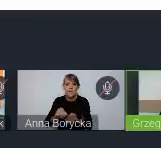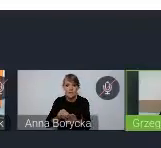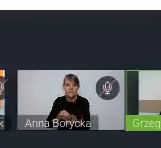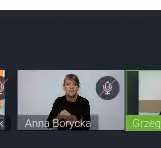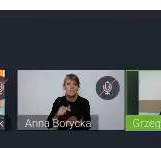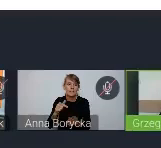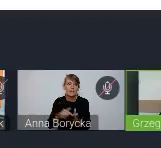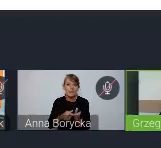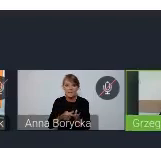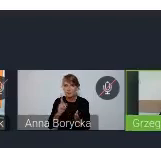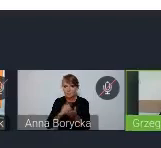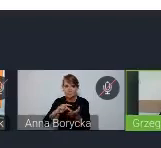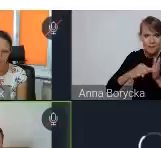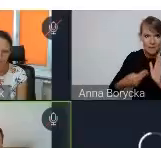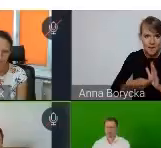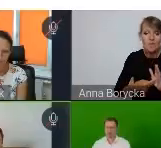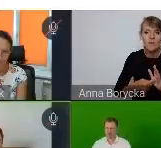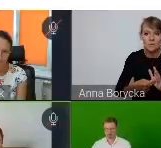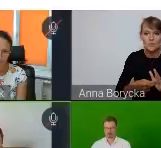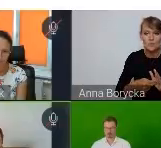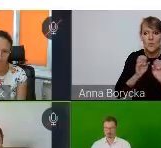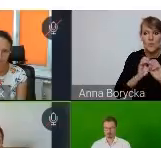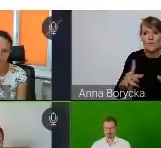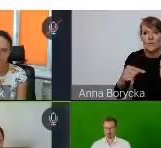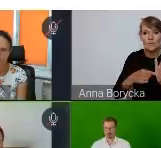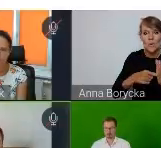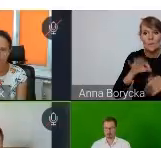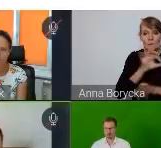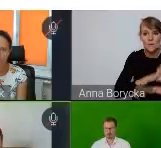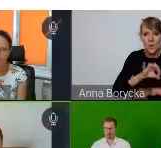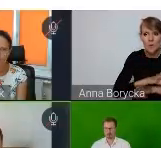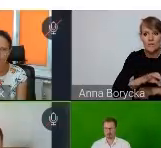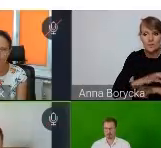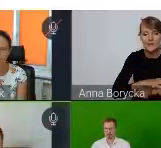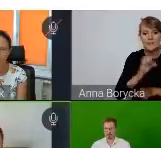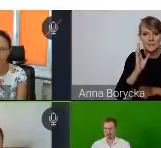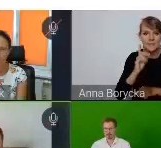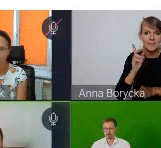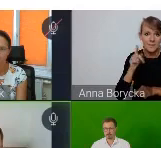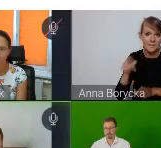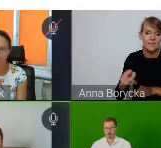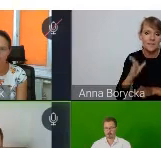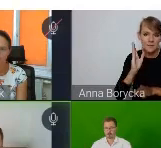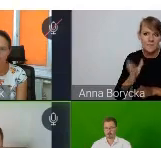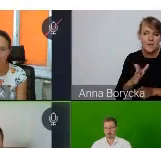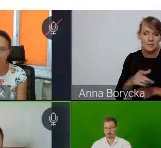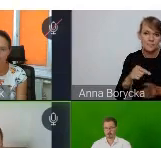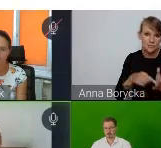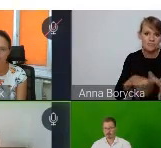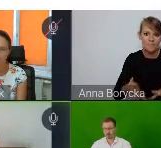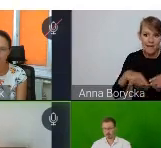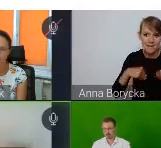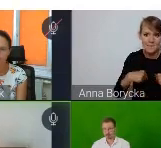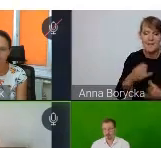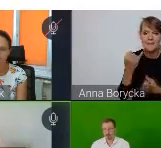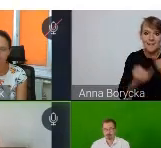to oczywiście jak najbardziej taki projekt otrzymuje akceptację do realizacji. Natomiast